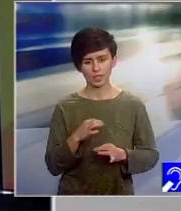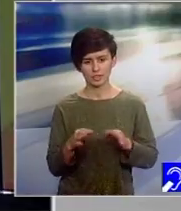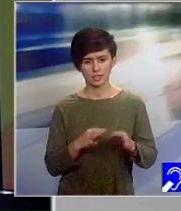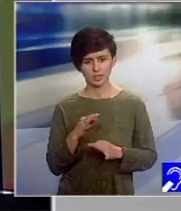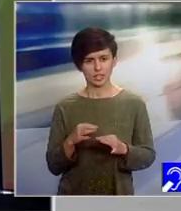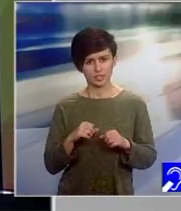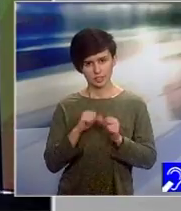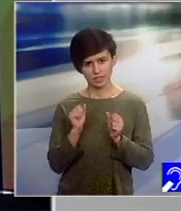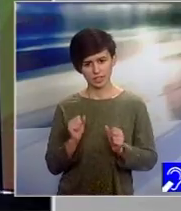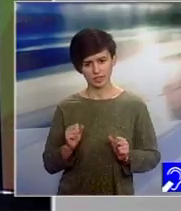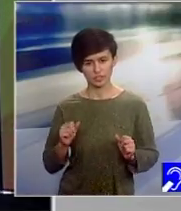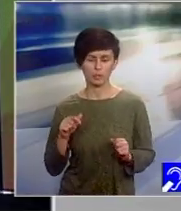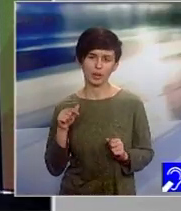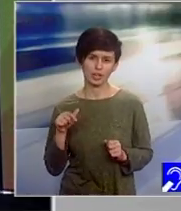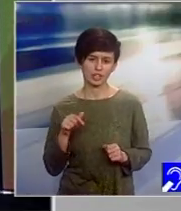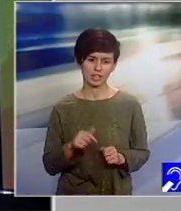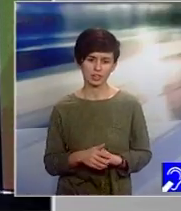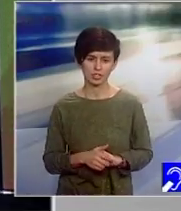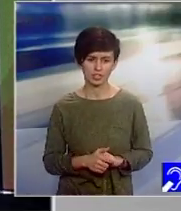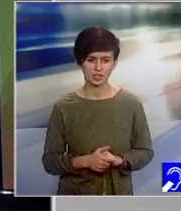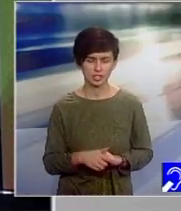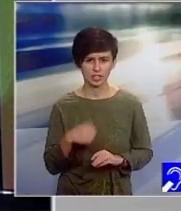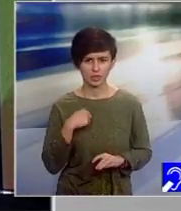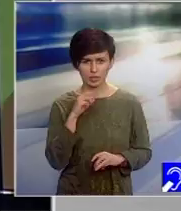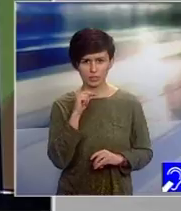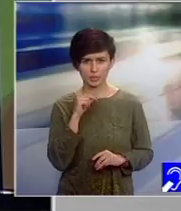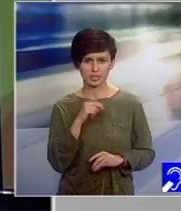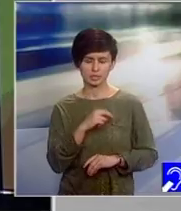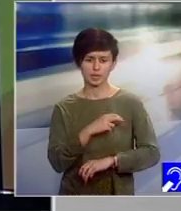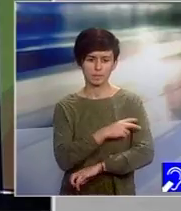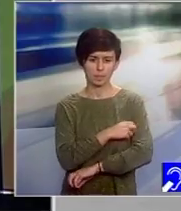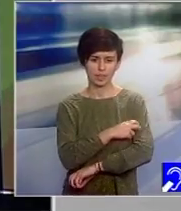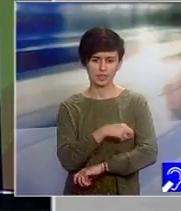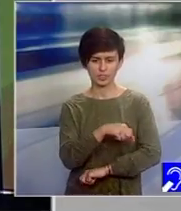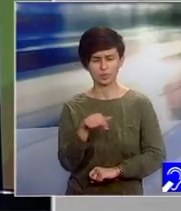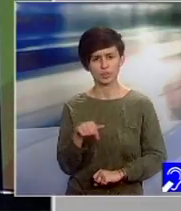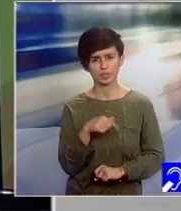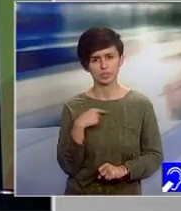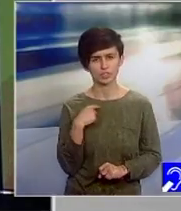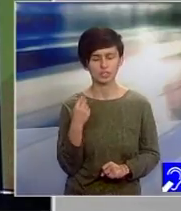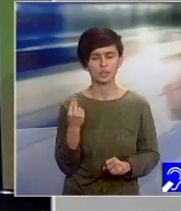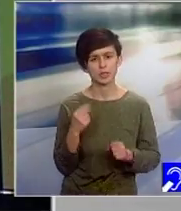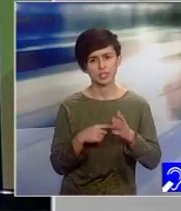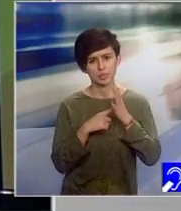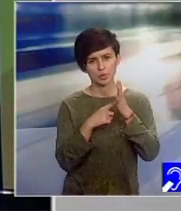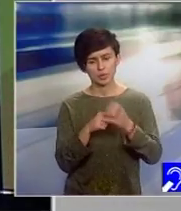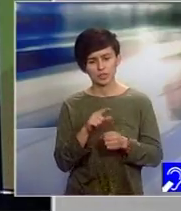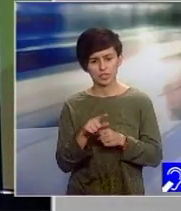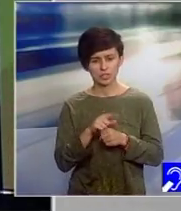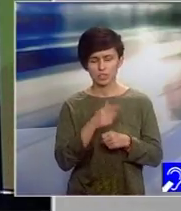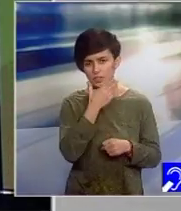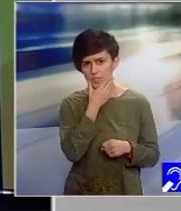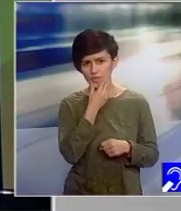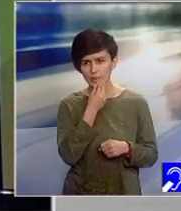lor și nu numai, acum eu mă refer la colegiul nostru, dar sunt în țară copii frumoși și este bine să promovăm și lucrurile frumoase care